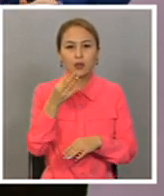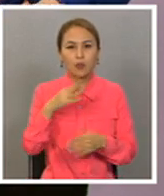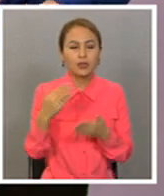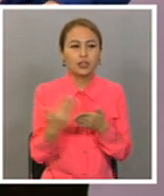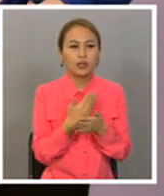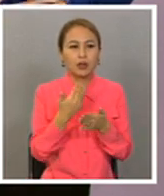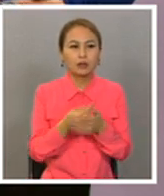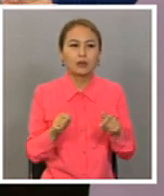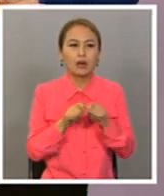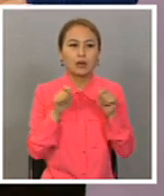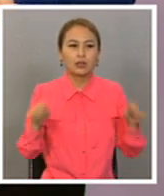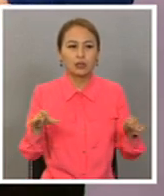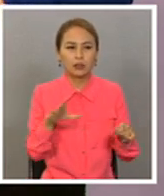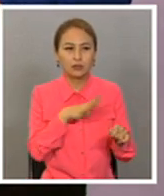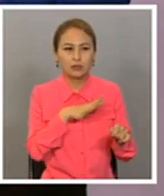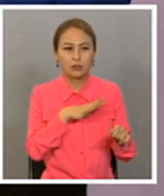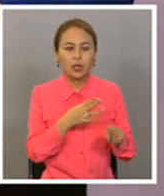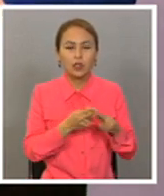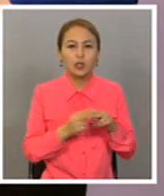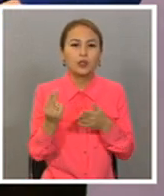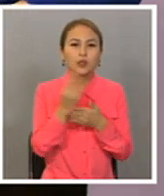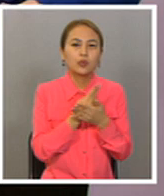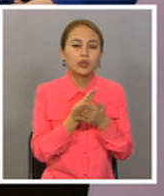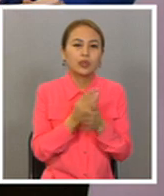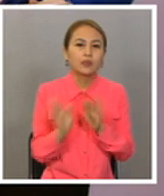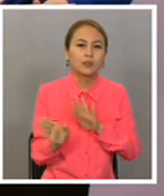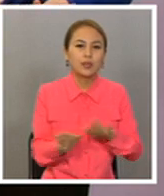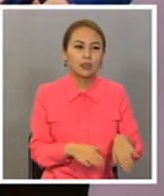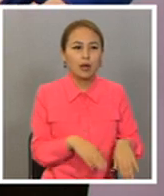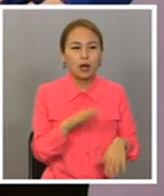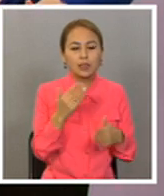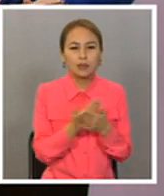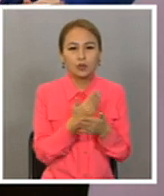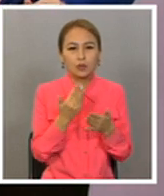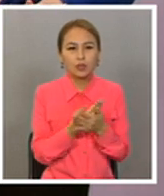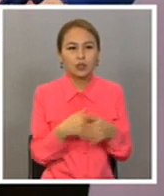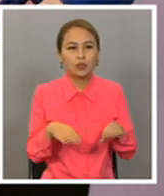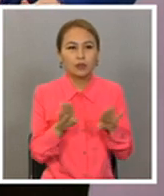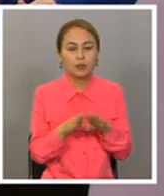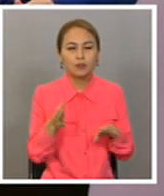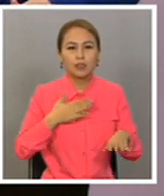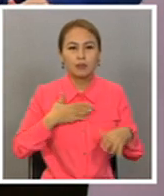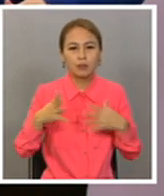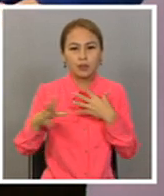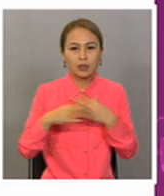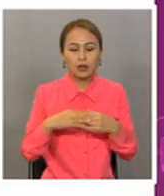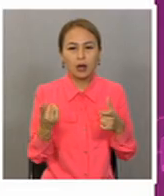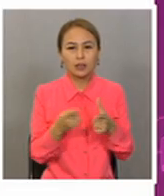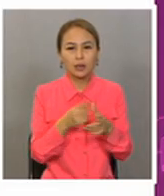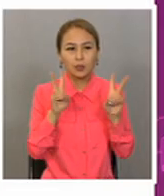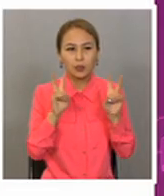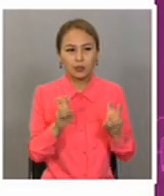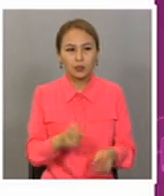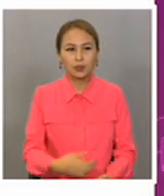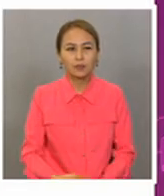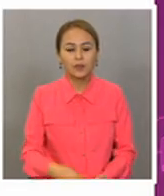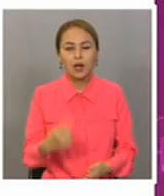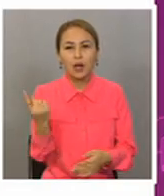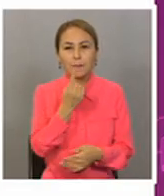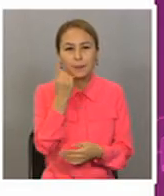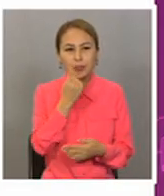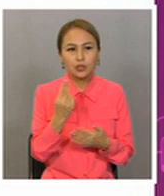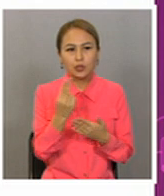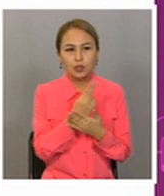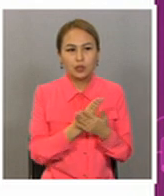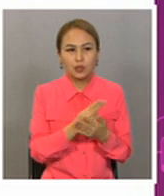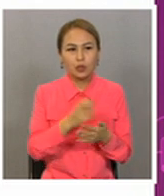ашылған. Сюреттерде берілген астрономиялық жаңалықтарды менмен бірге атап көріңдер. Біріншісі –